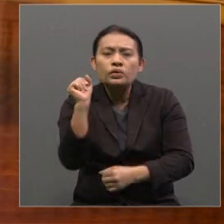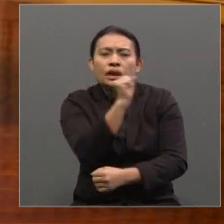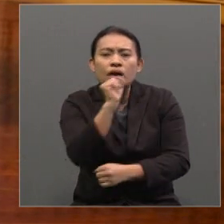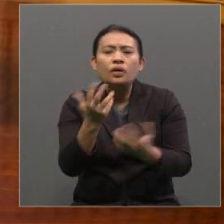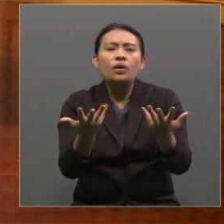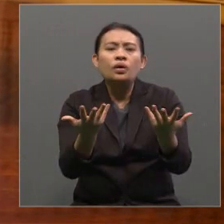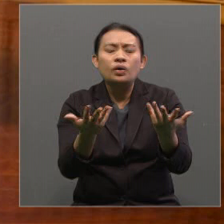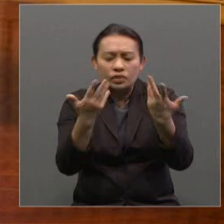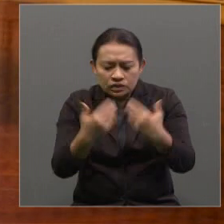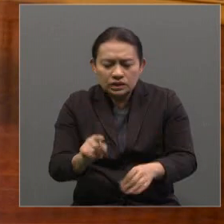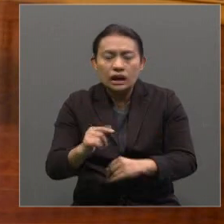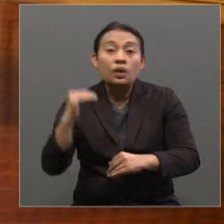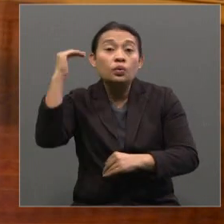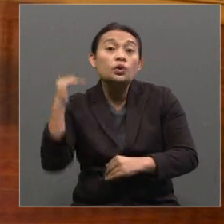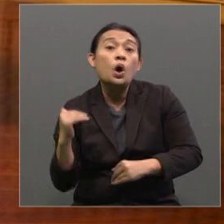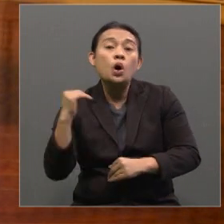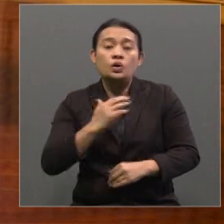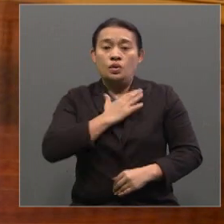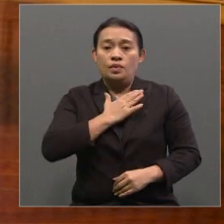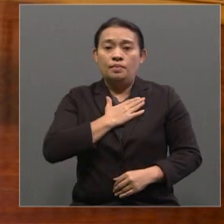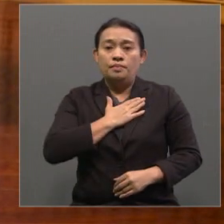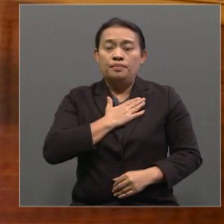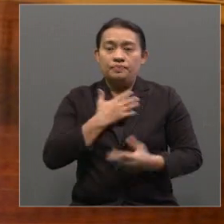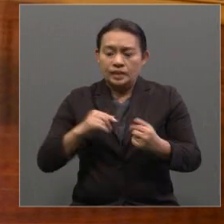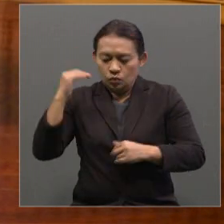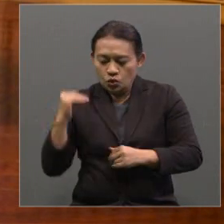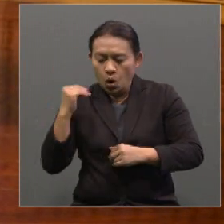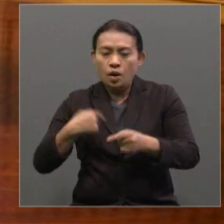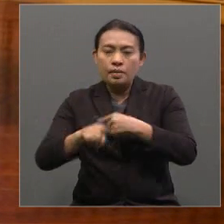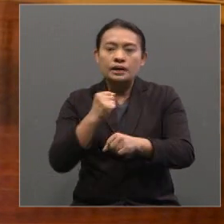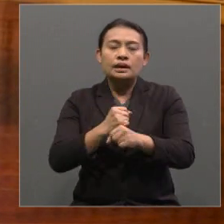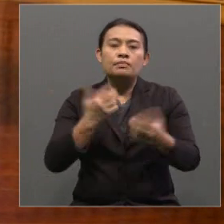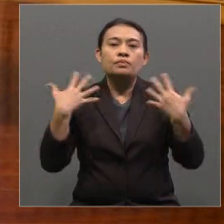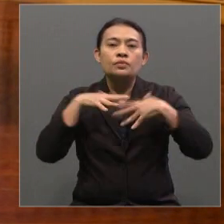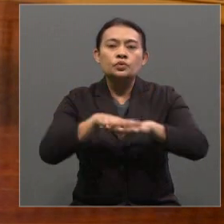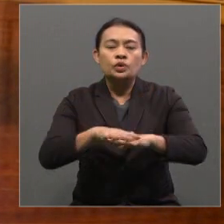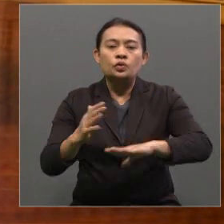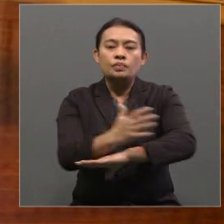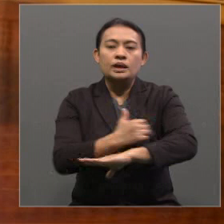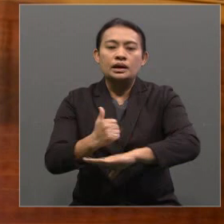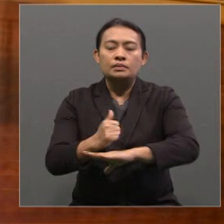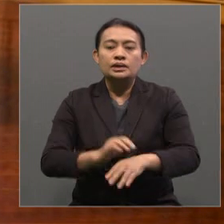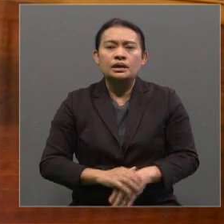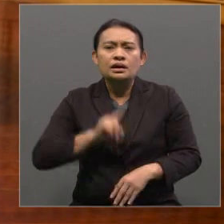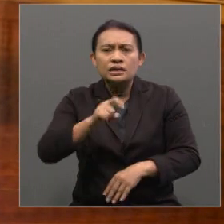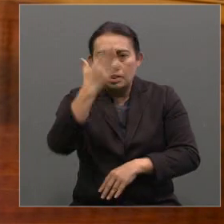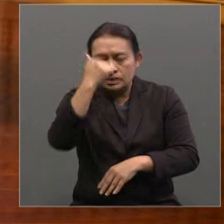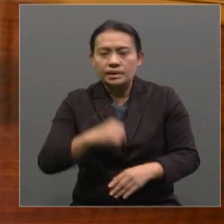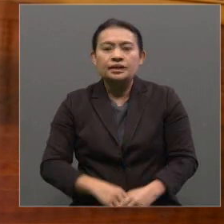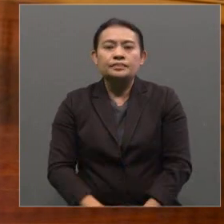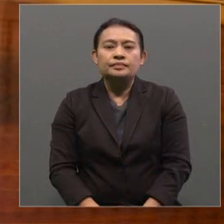ากฏว่ากลับมาเป็นรุ่นน้องผมที่กลับมามีส่วนร่วมทางการเมืองอาจารย์ทำไมเป็นอย่างนั้นจัง ผมคิดว่าผมตอบ